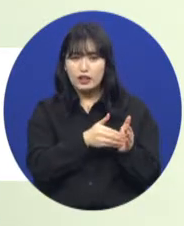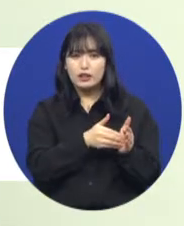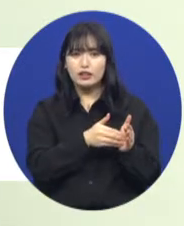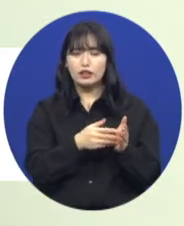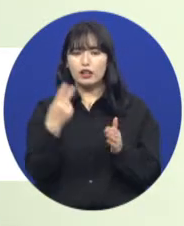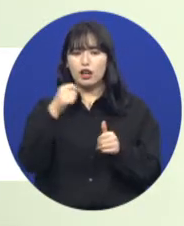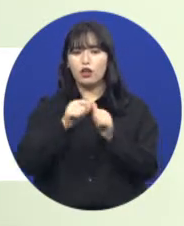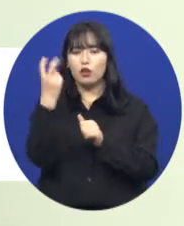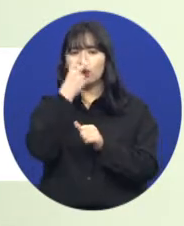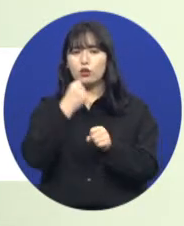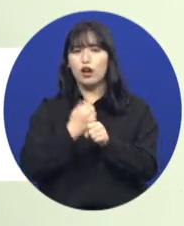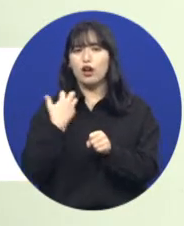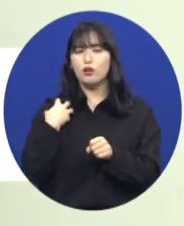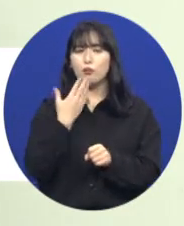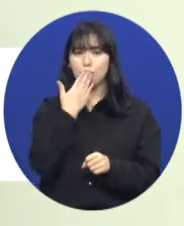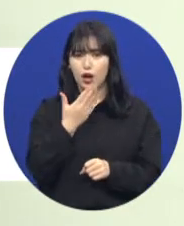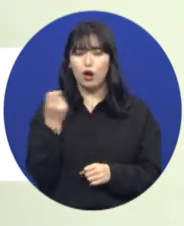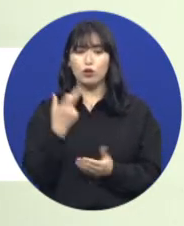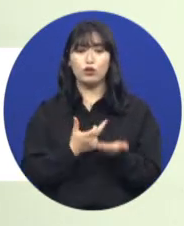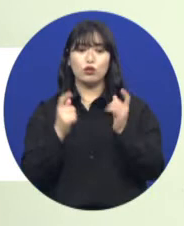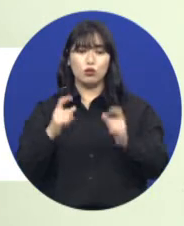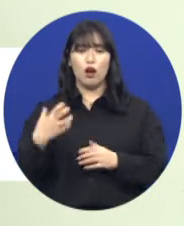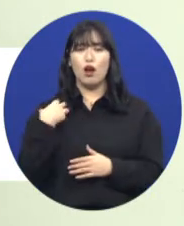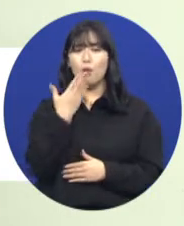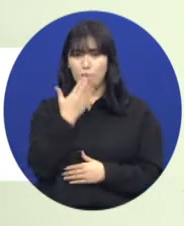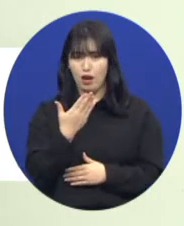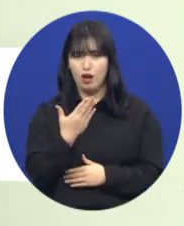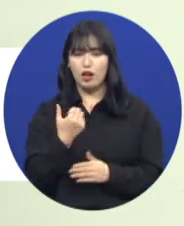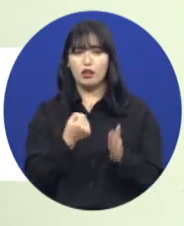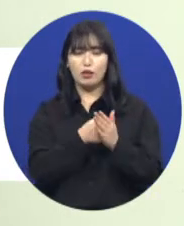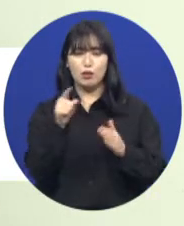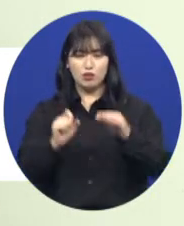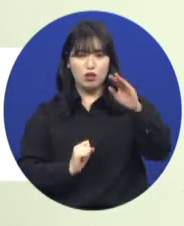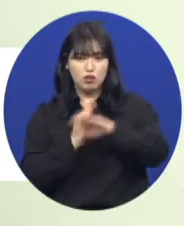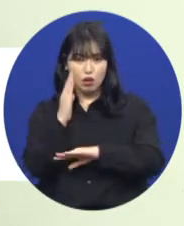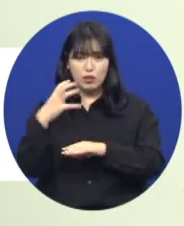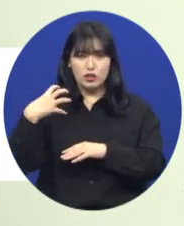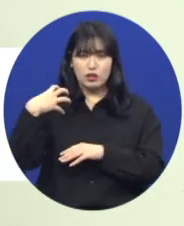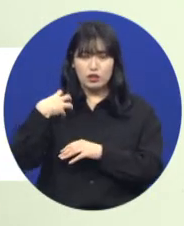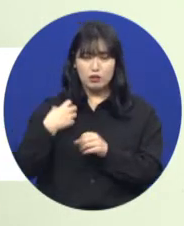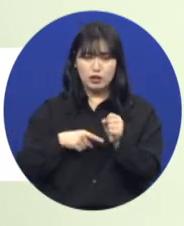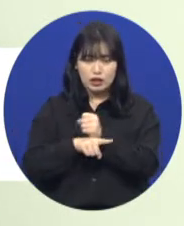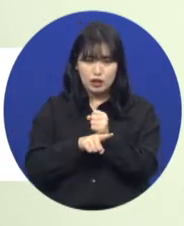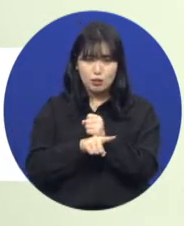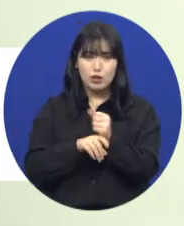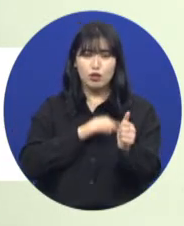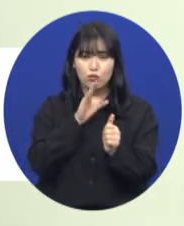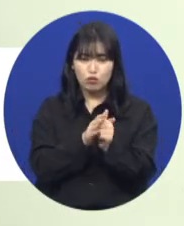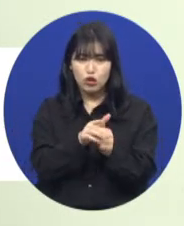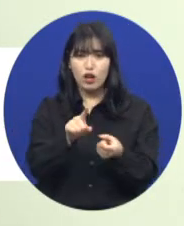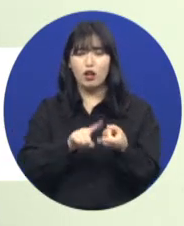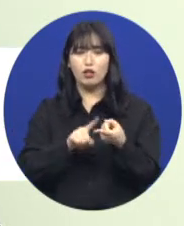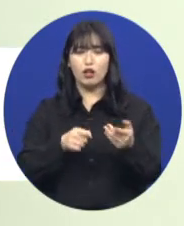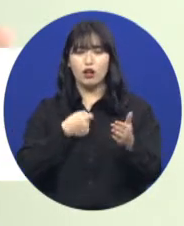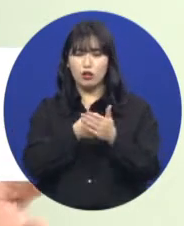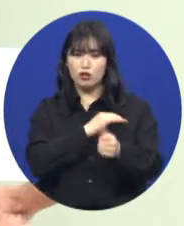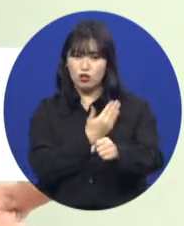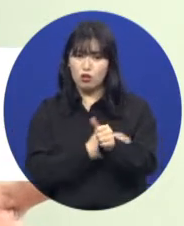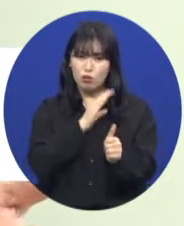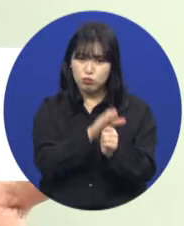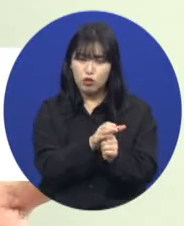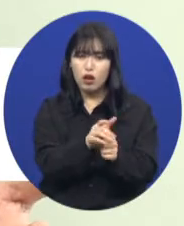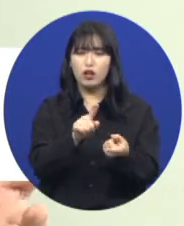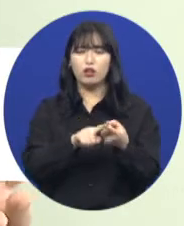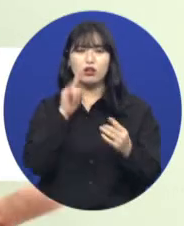할 수 있는 일이고 제주도가 할 수 있는 일이지 그것을 넘어선 의미 부여라든가 결정력을 부여하라는 것은 그건 찬성